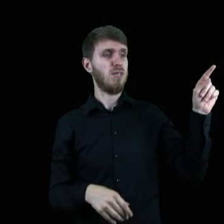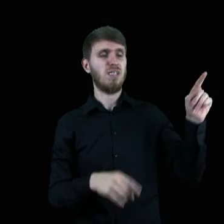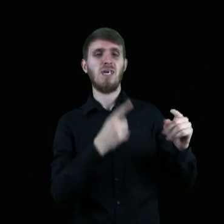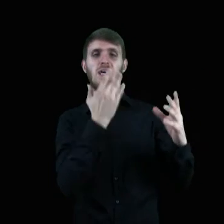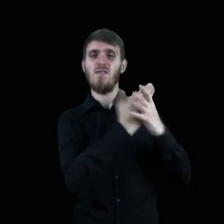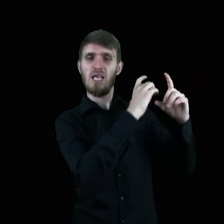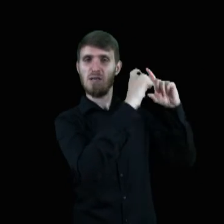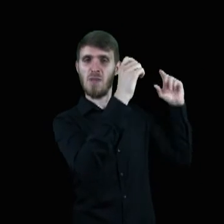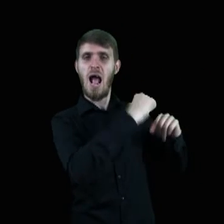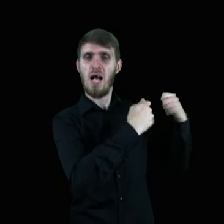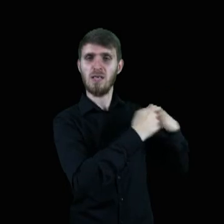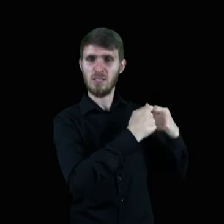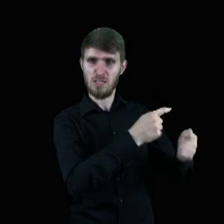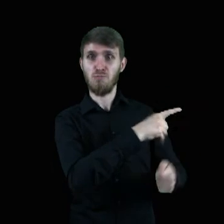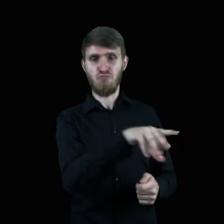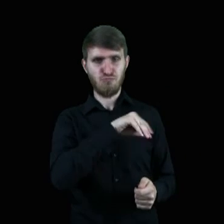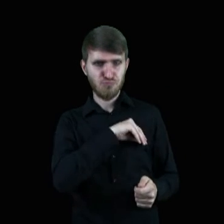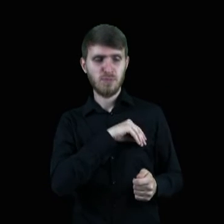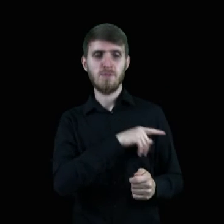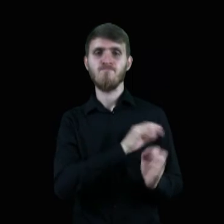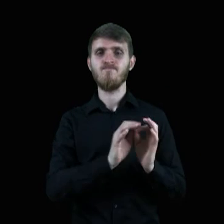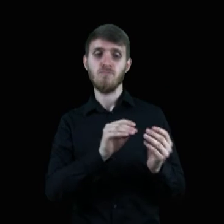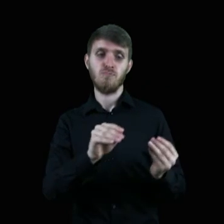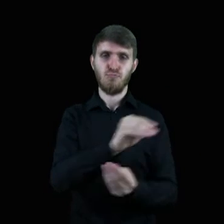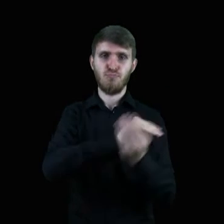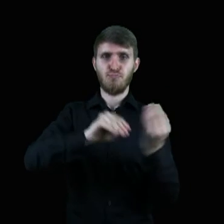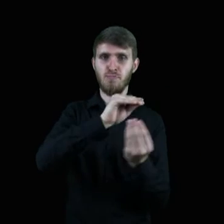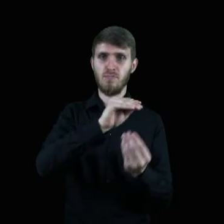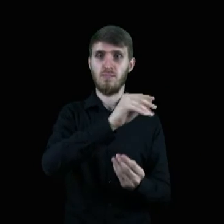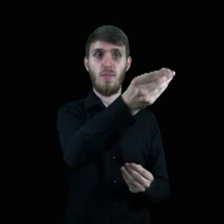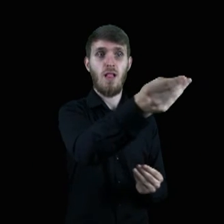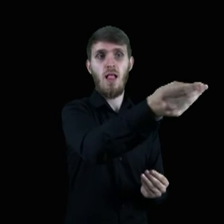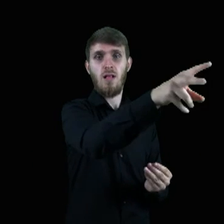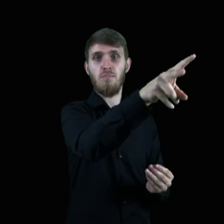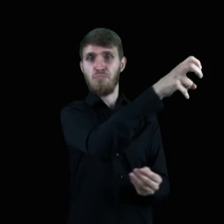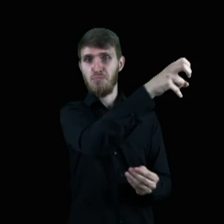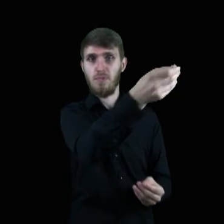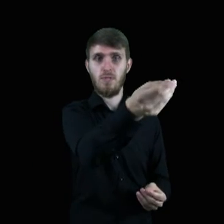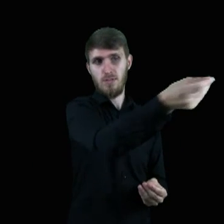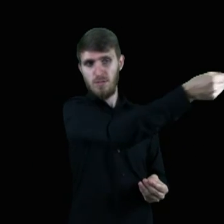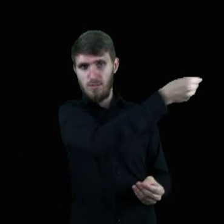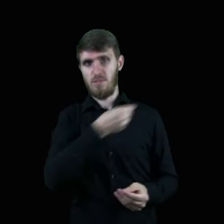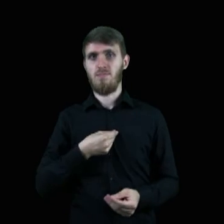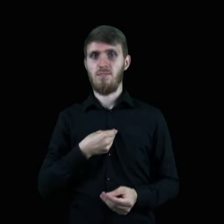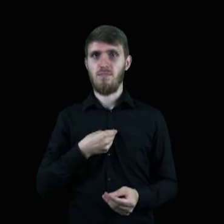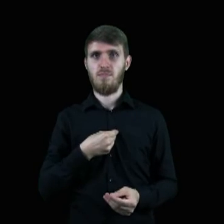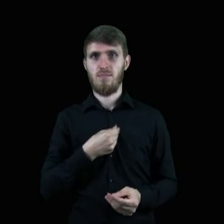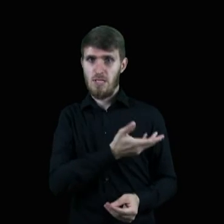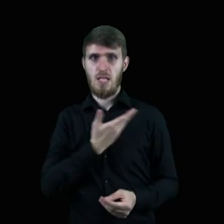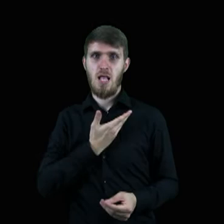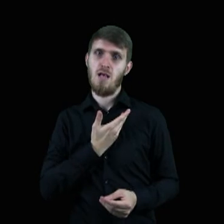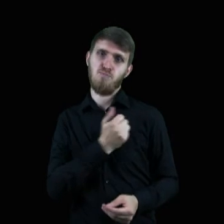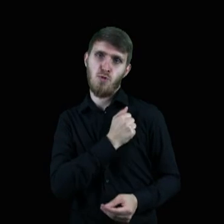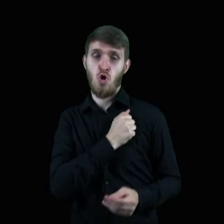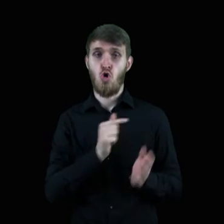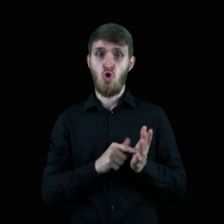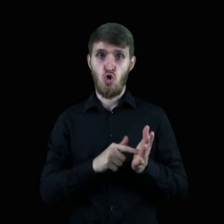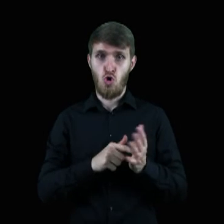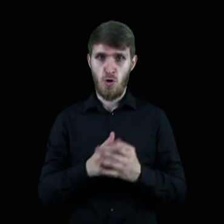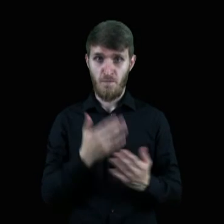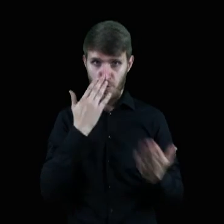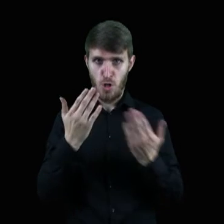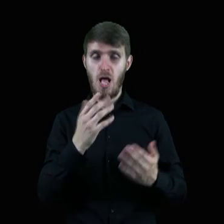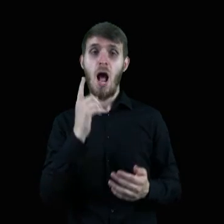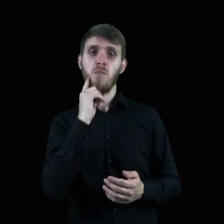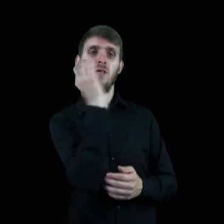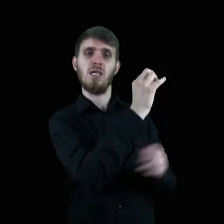Załóżmy, że każdy z tych naszych klientów ma jedną akcję firmy PKN Orlen. I każdy z nich może odpowiednio